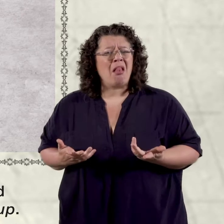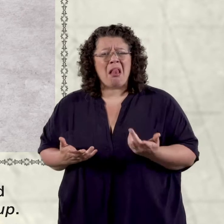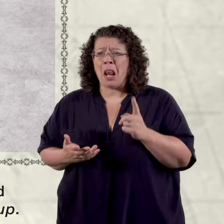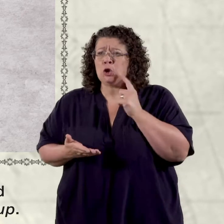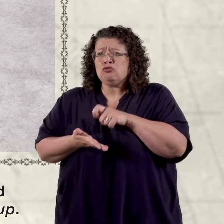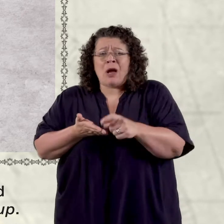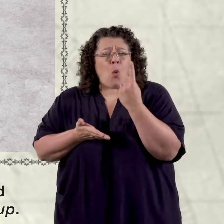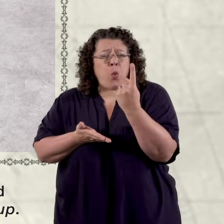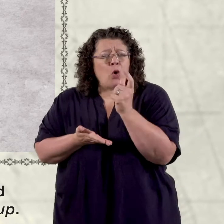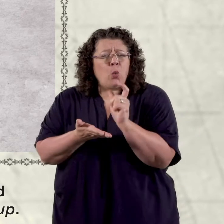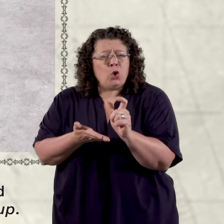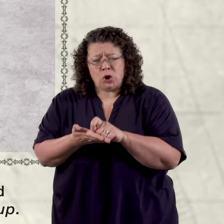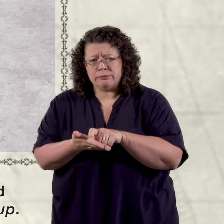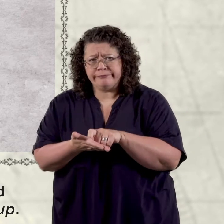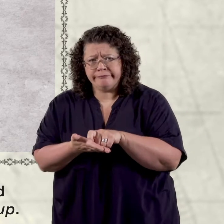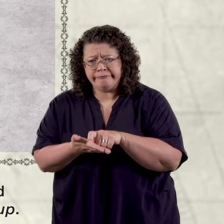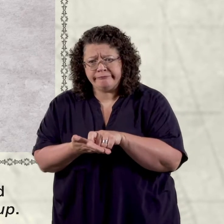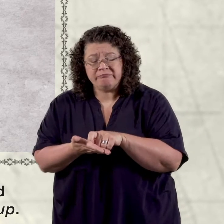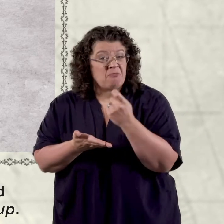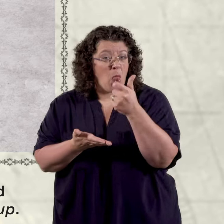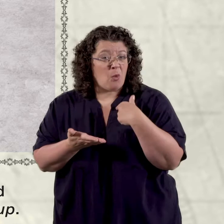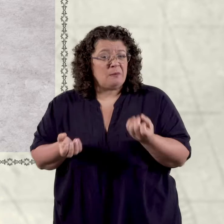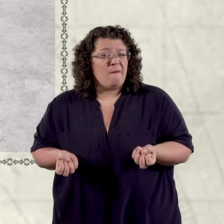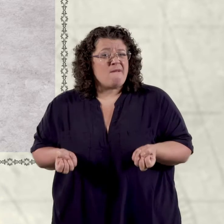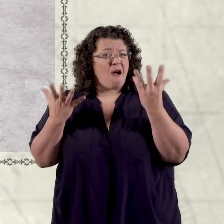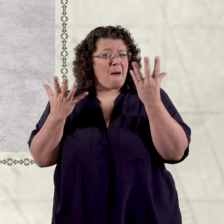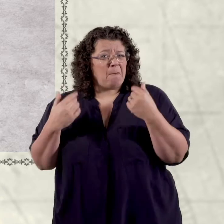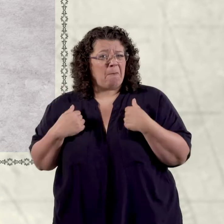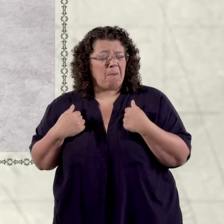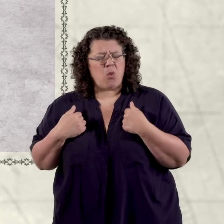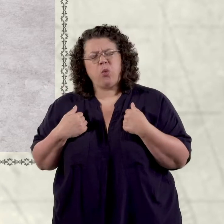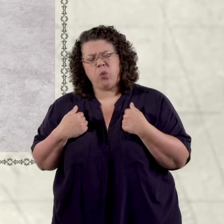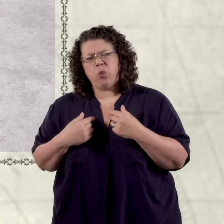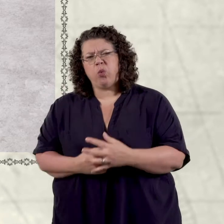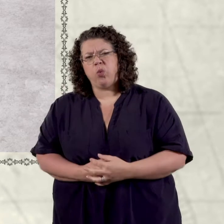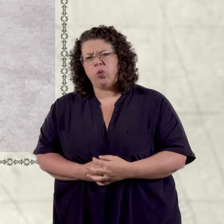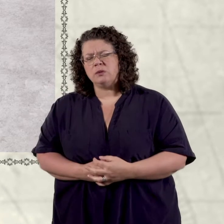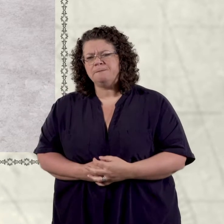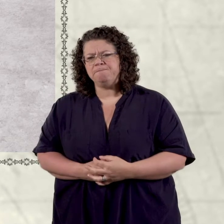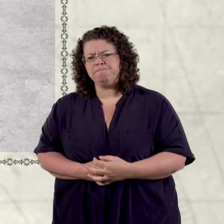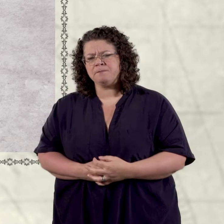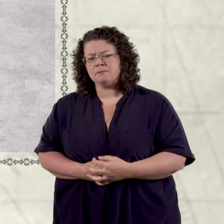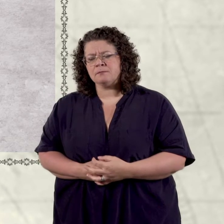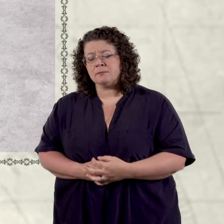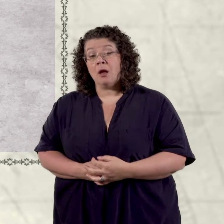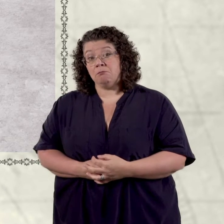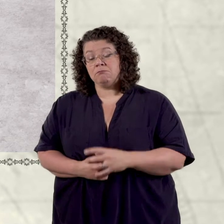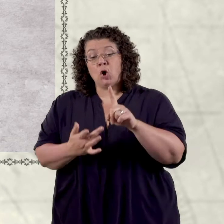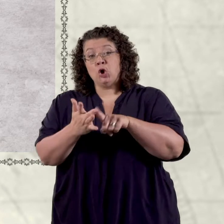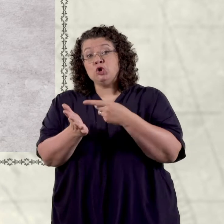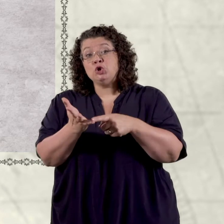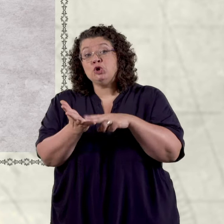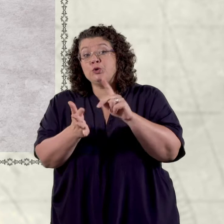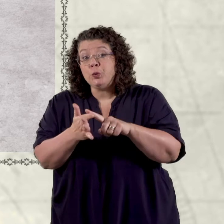ffidil yn y to. Give up. Ond, yn mis Mehefin